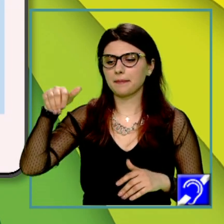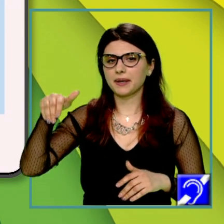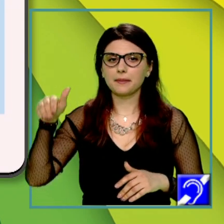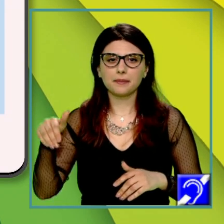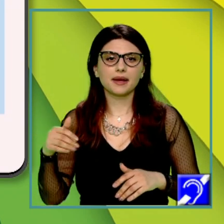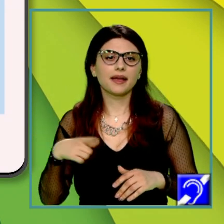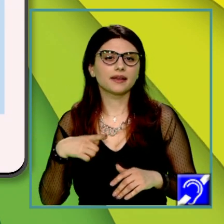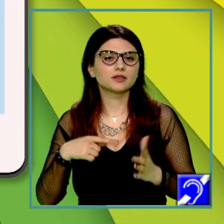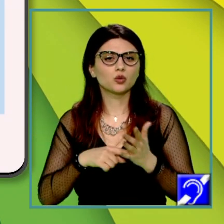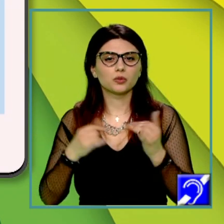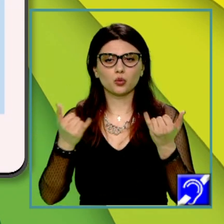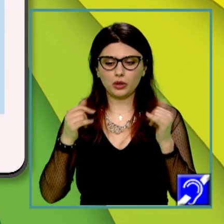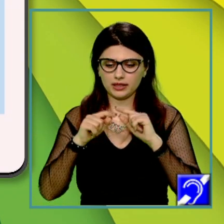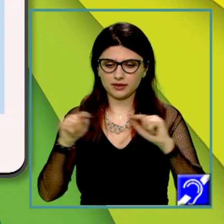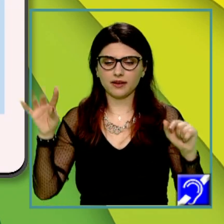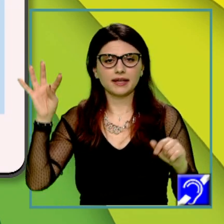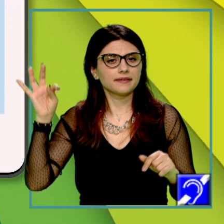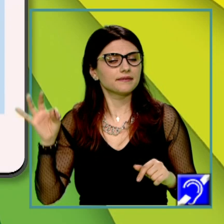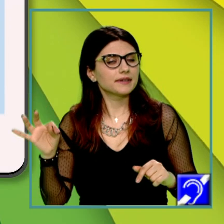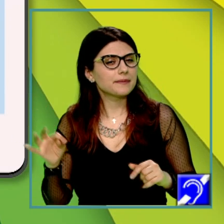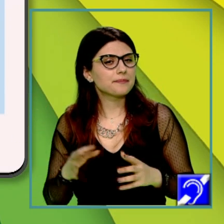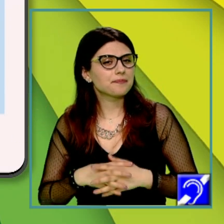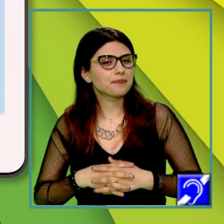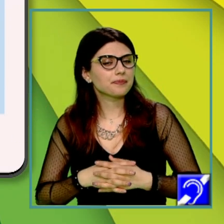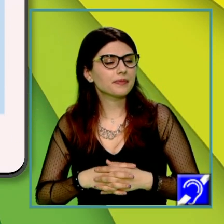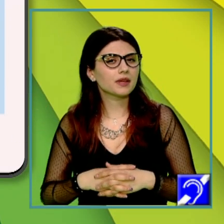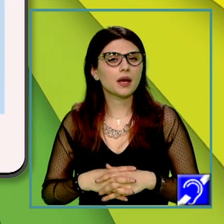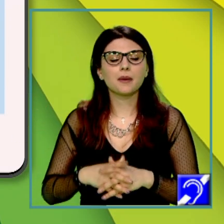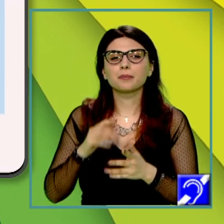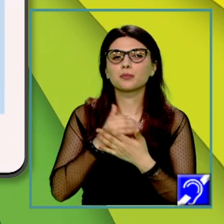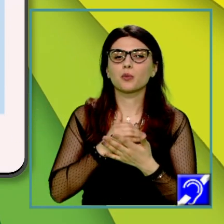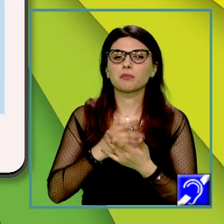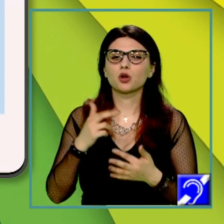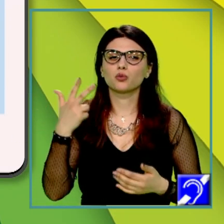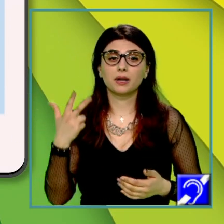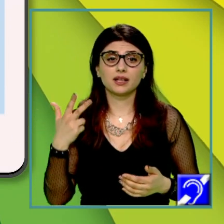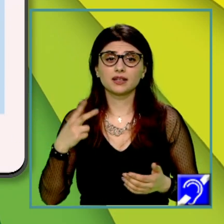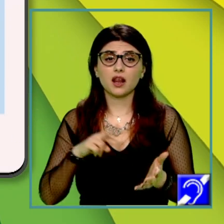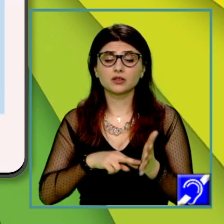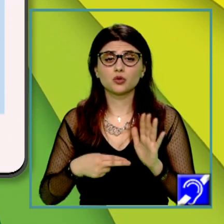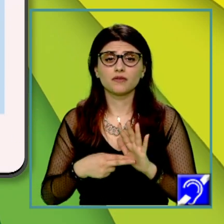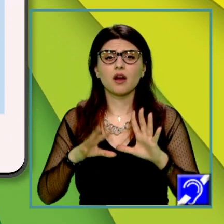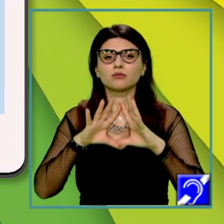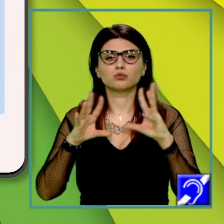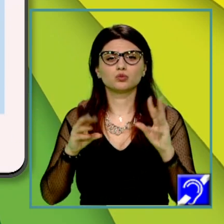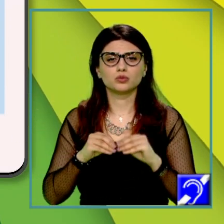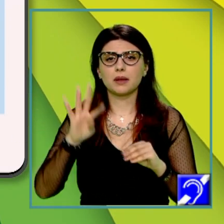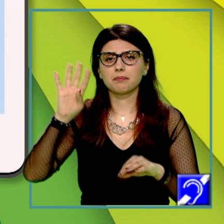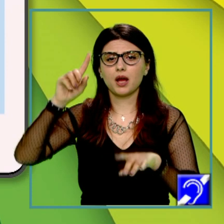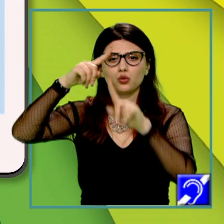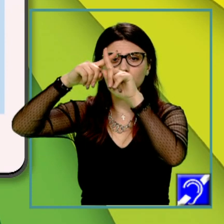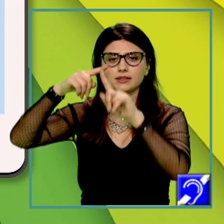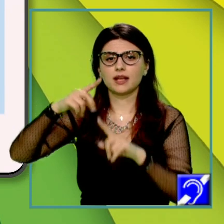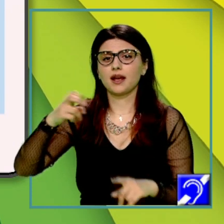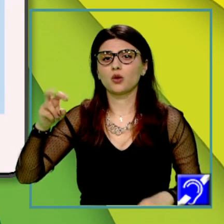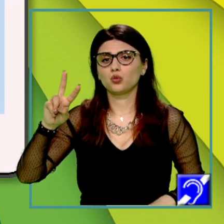aparține graficului funcției f 3 Rezolvați în mulțimea numerelor reale ecuația 4 la puterea